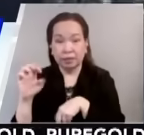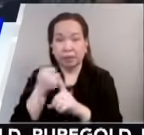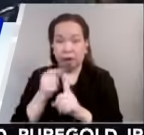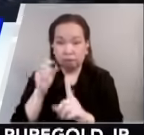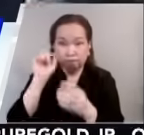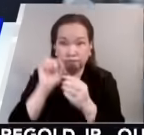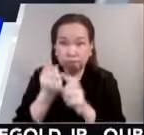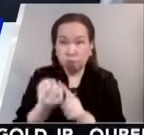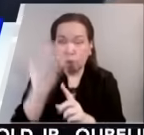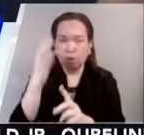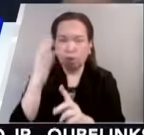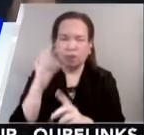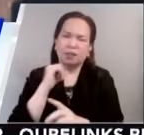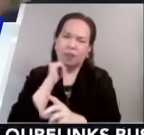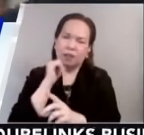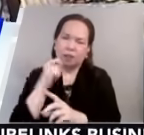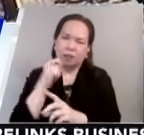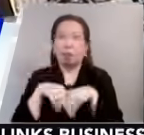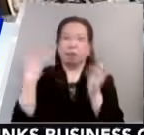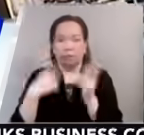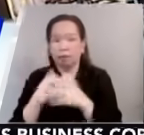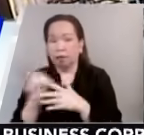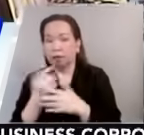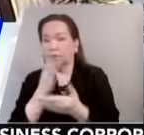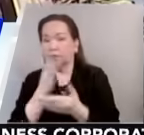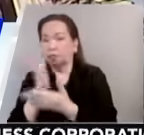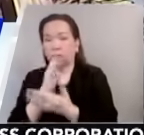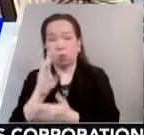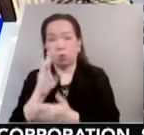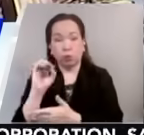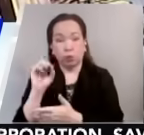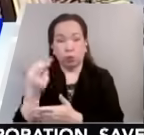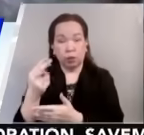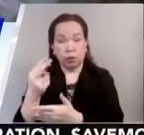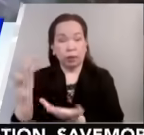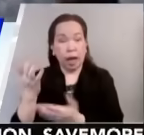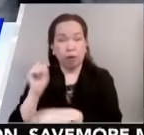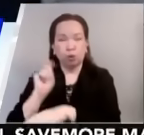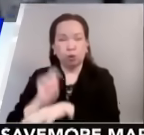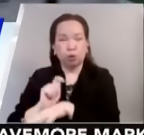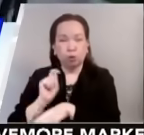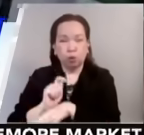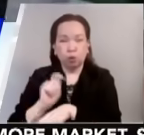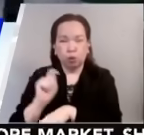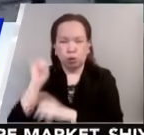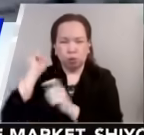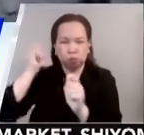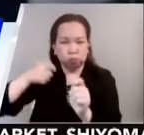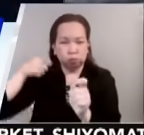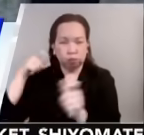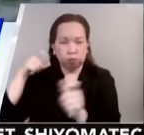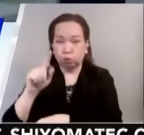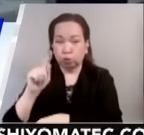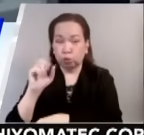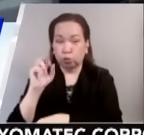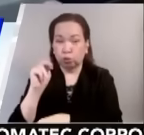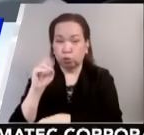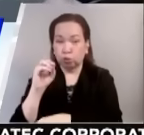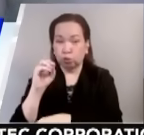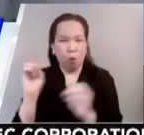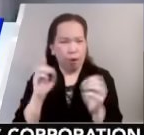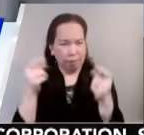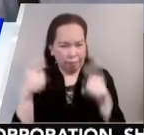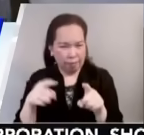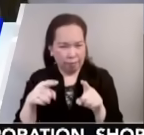pinuntahan ng mga opisyal ng DOH ang Tondo Medical Center Wala ring kaso ng naputukan ngayong araw sa ospital